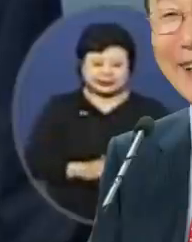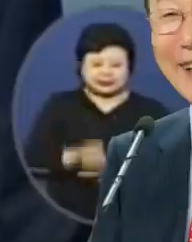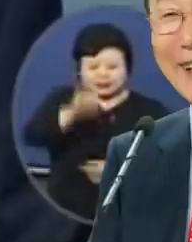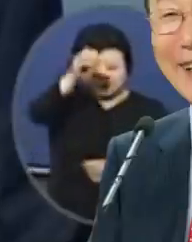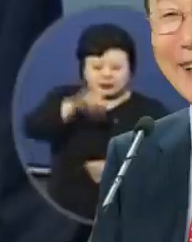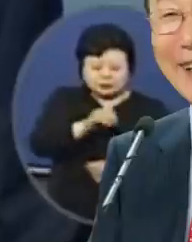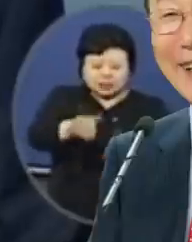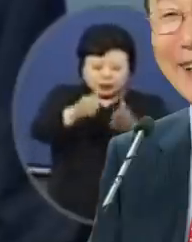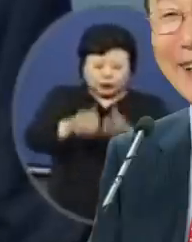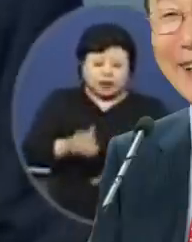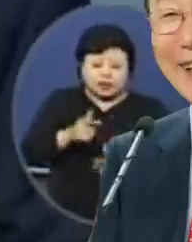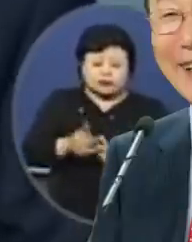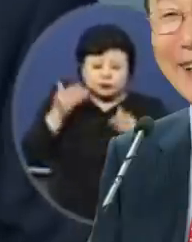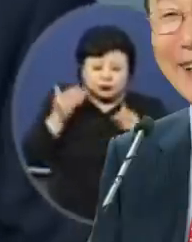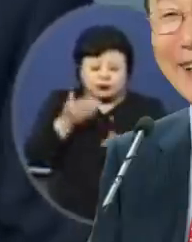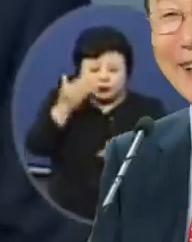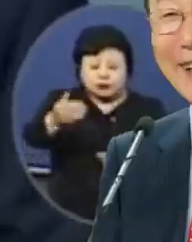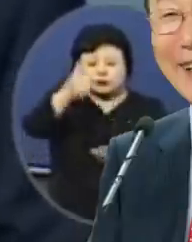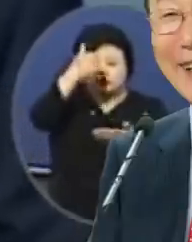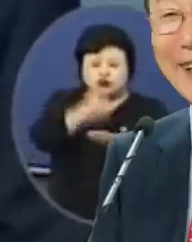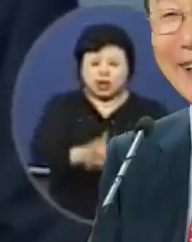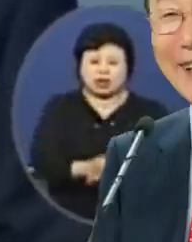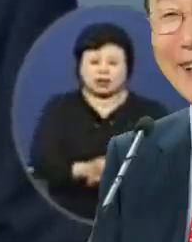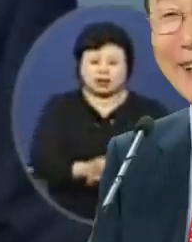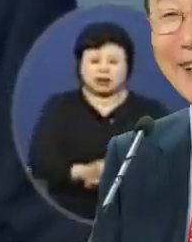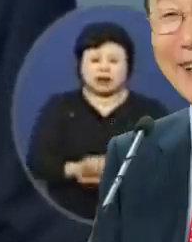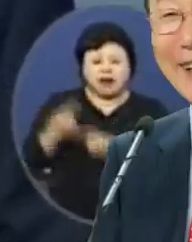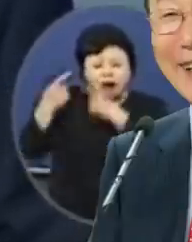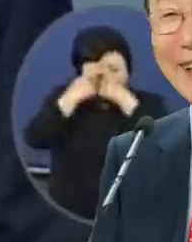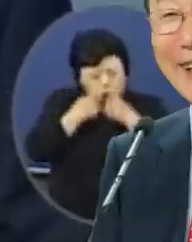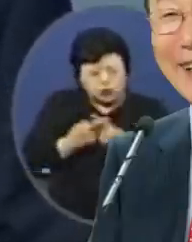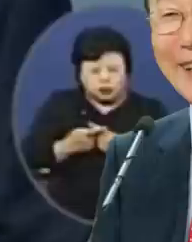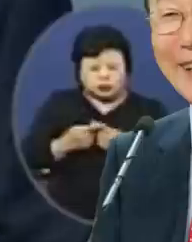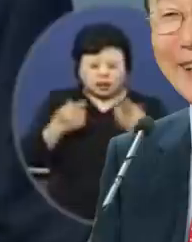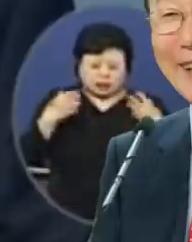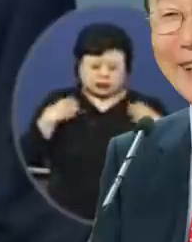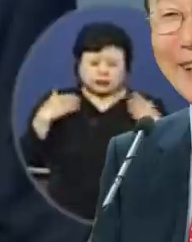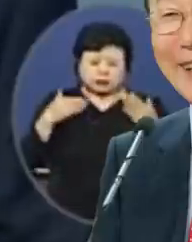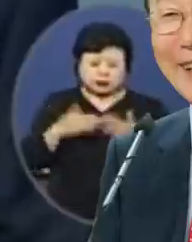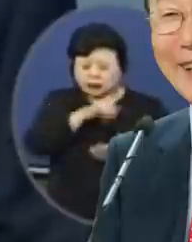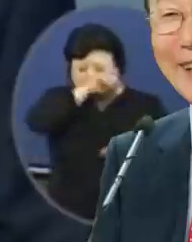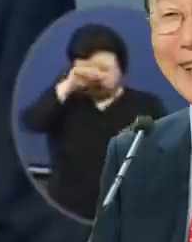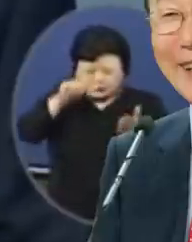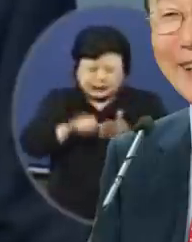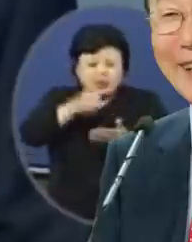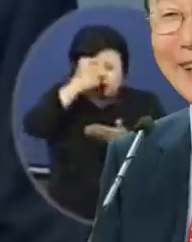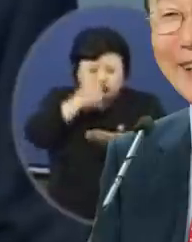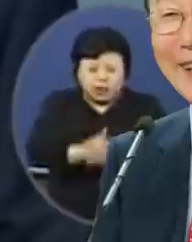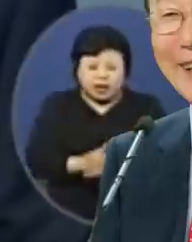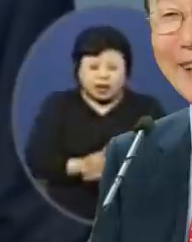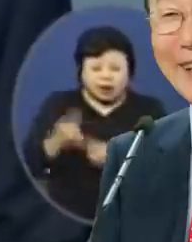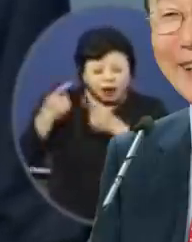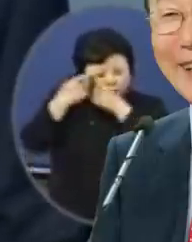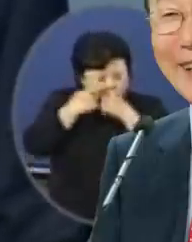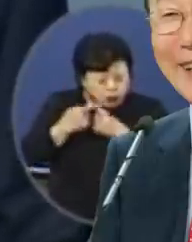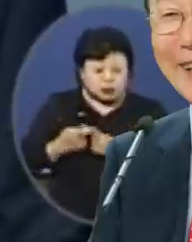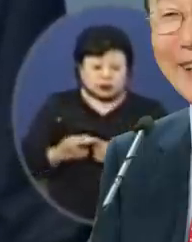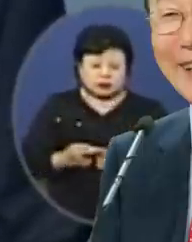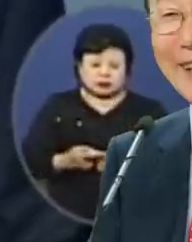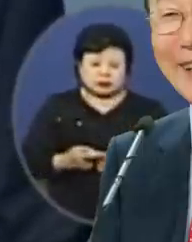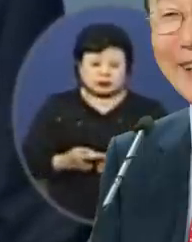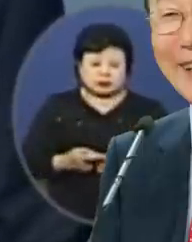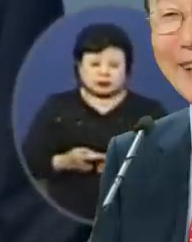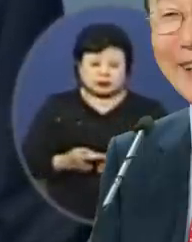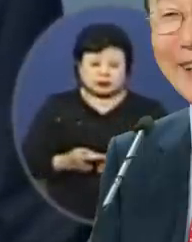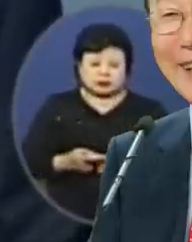십자가를 통해서 예수님이 여러분의 죄와 허물을 다 담당했습니다. 일생에 지을 죄와 허물을